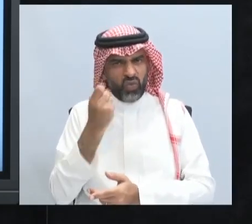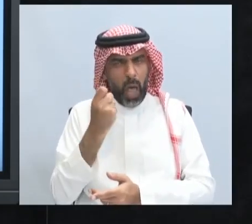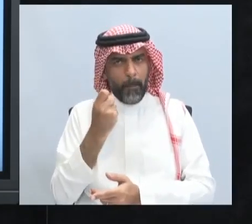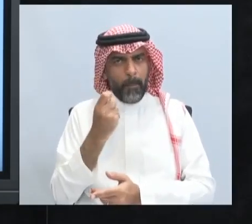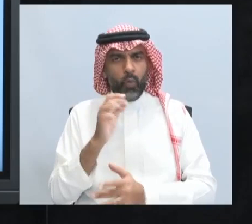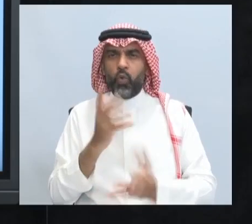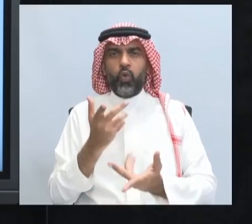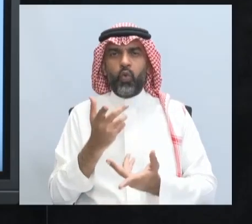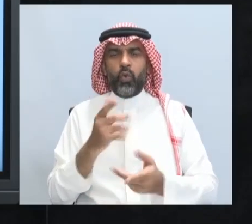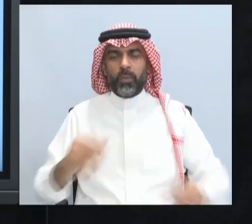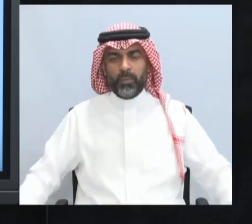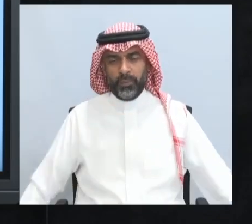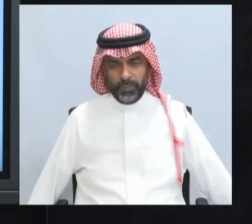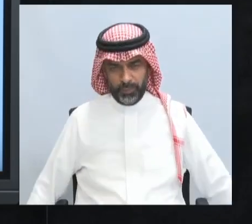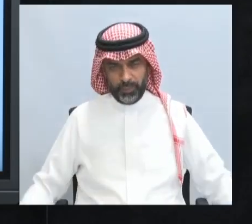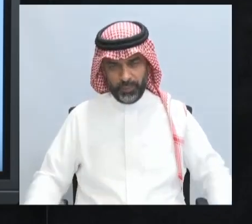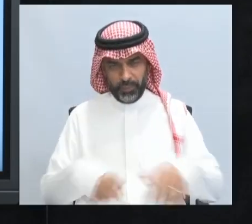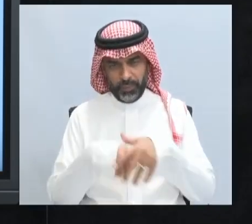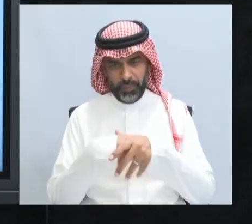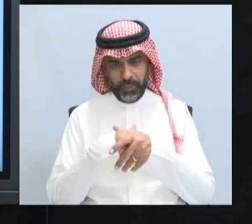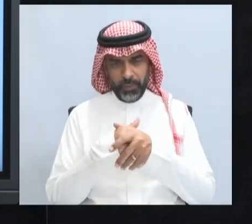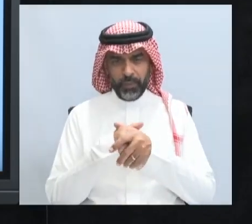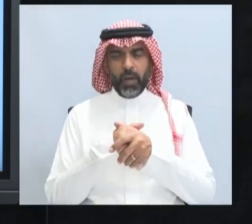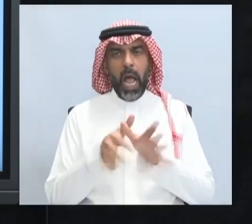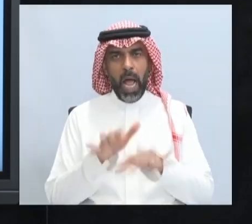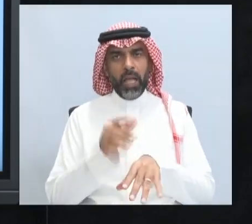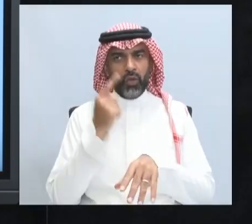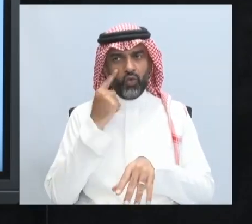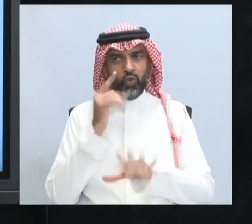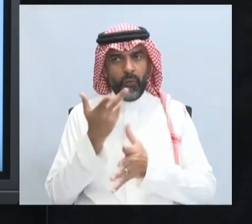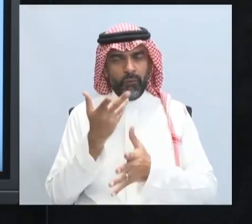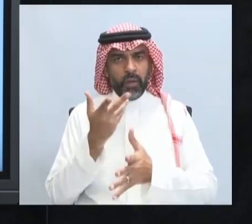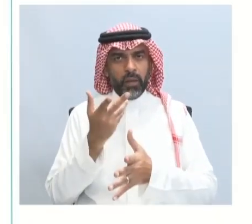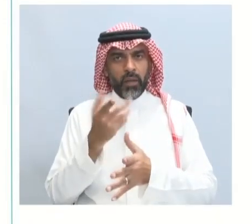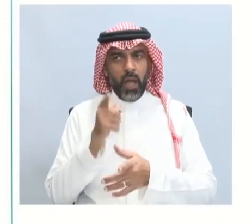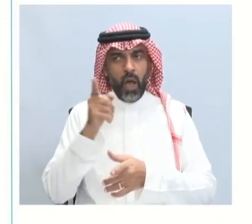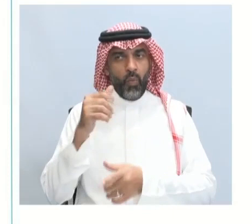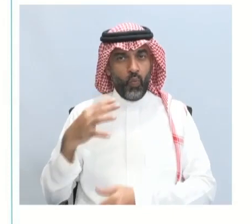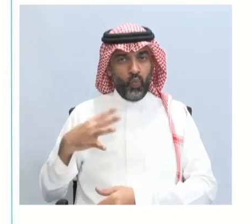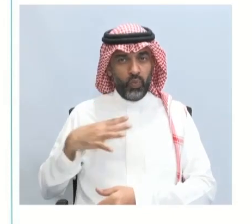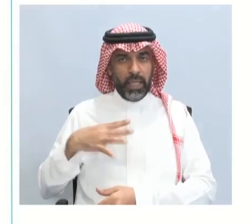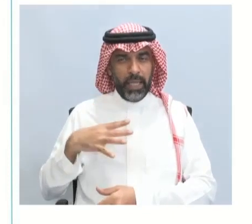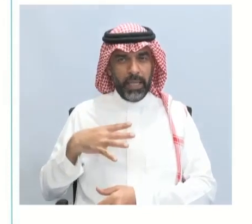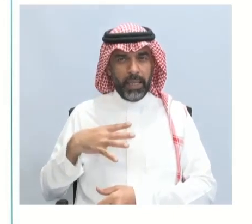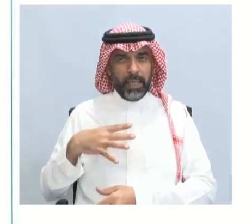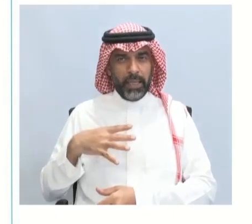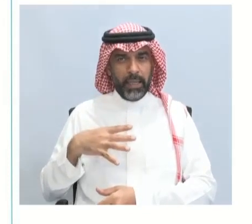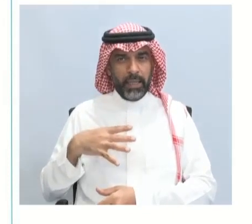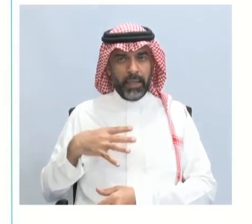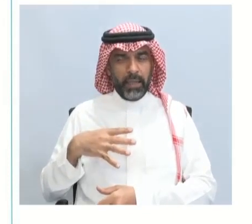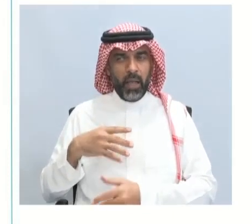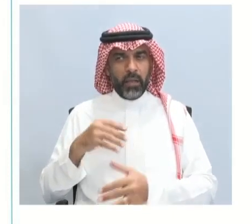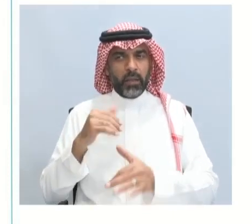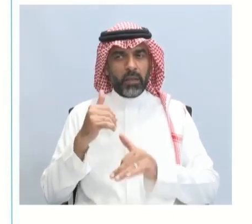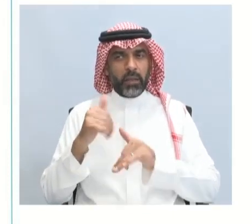كذلك الموظفين والقاده او المدراء الذين تعمل معهم هذا اللقاء مع الرئيس للتعرف